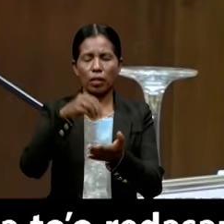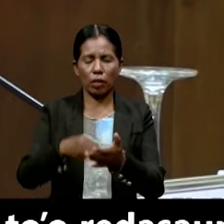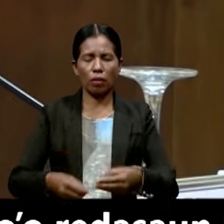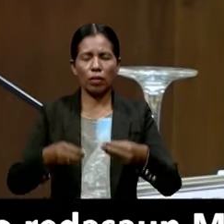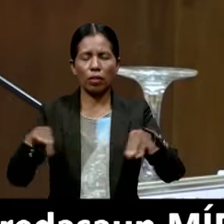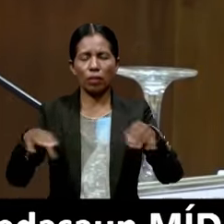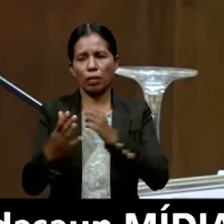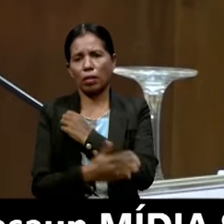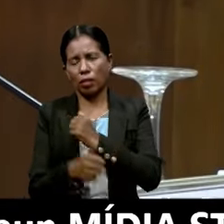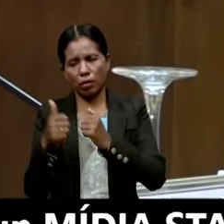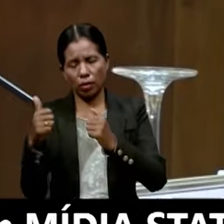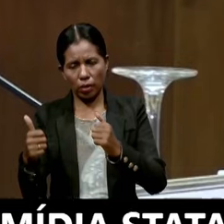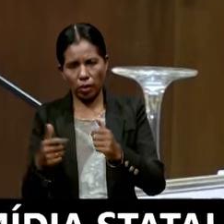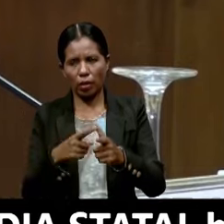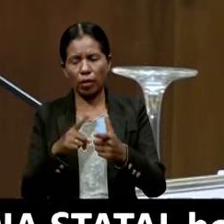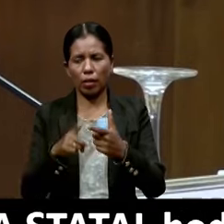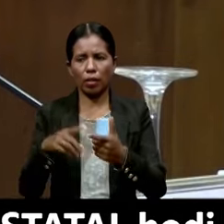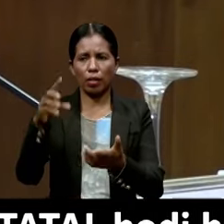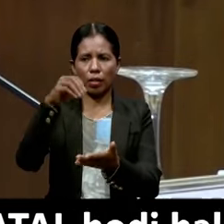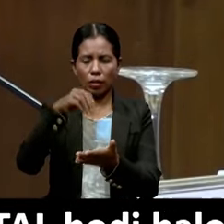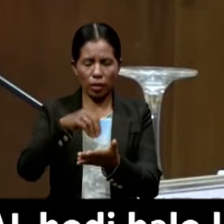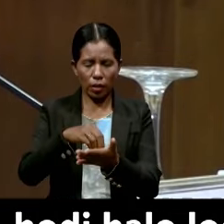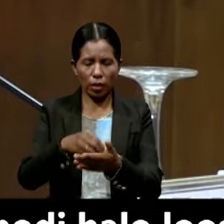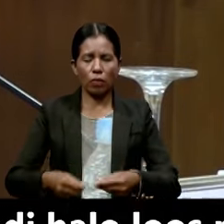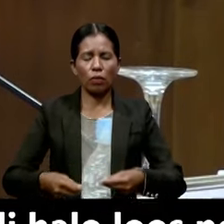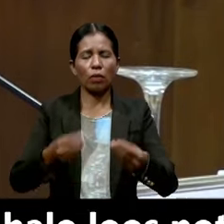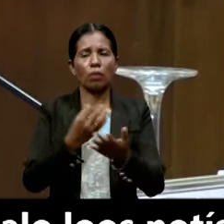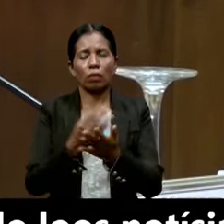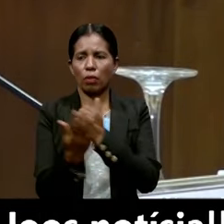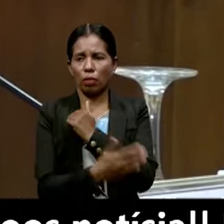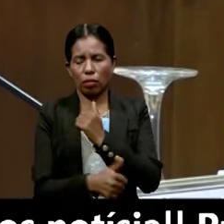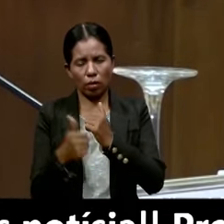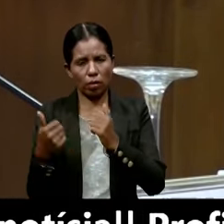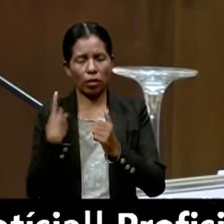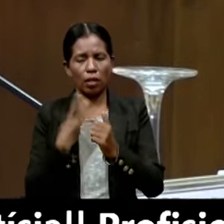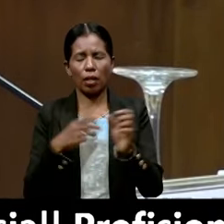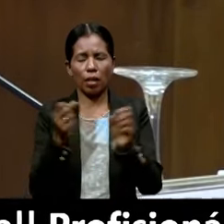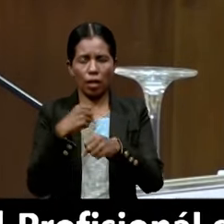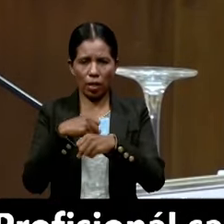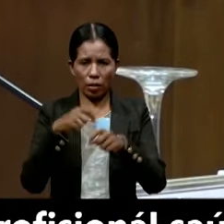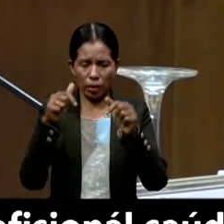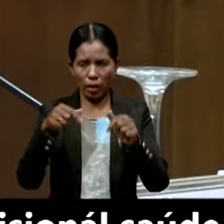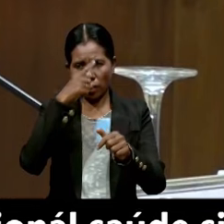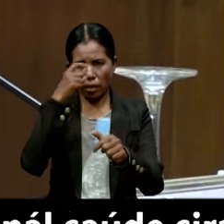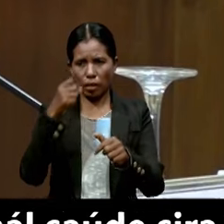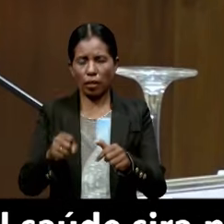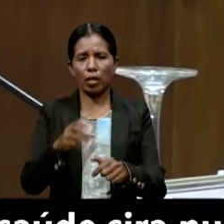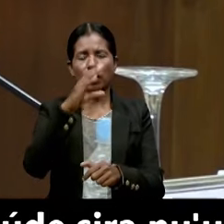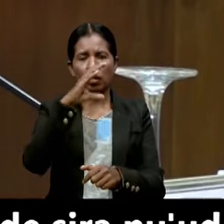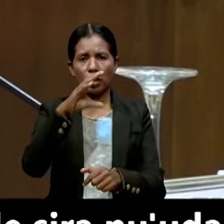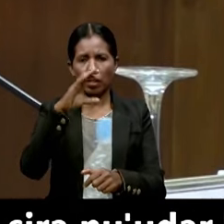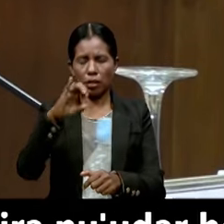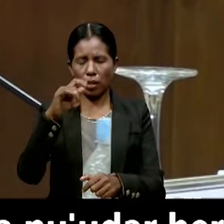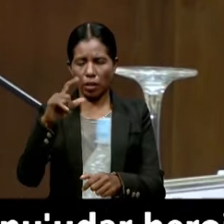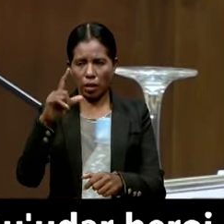railiur. Ita cria emprego ba railiur, ita no cria ita ne railiur. Amane mata, sese ita el,